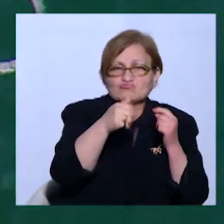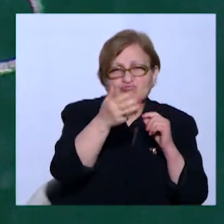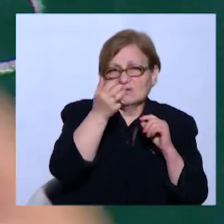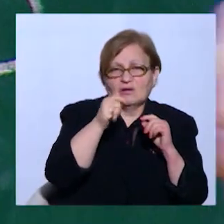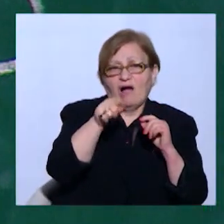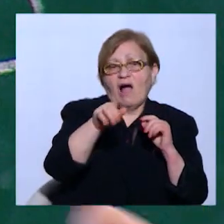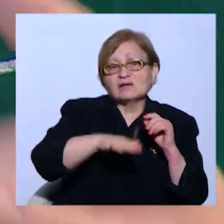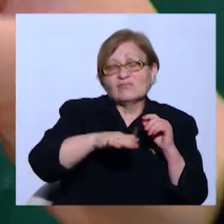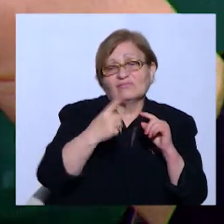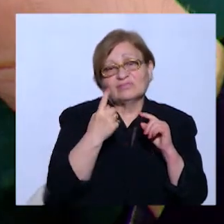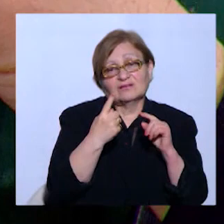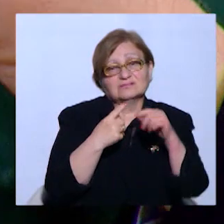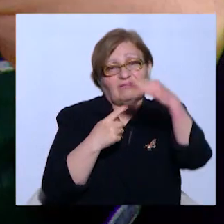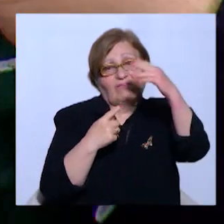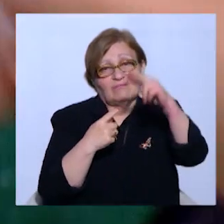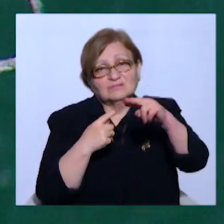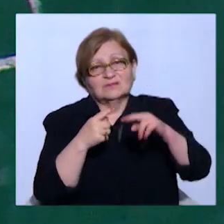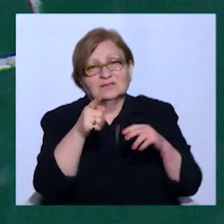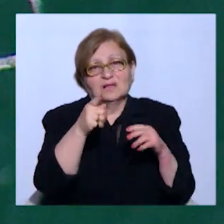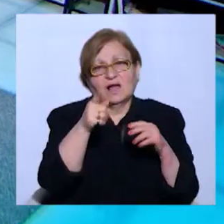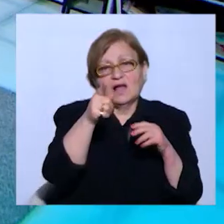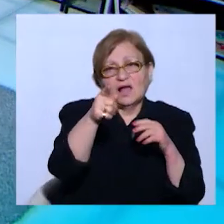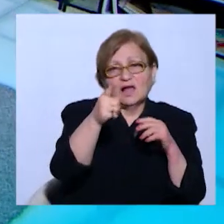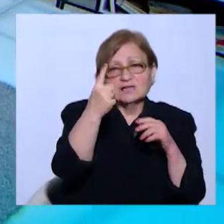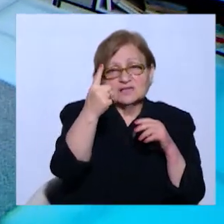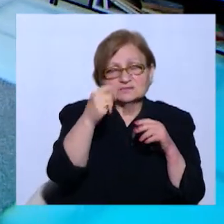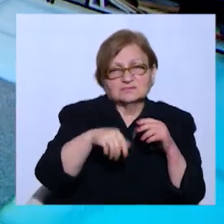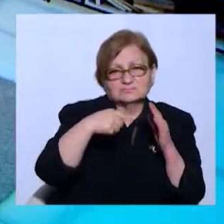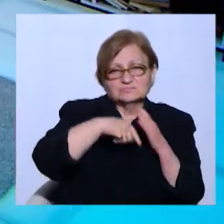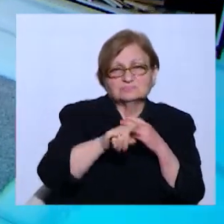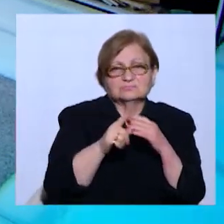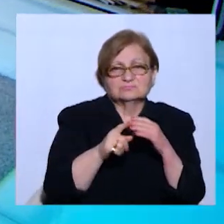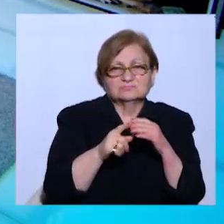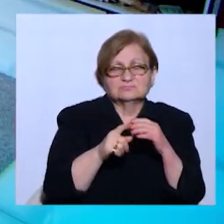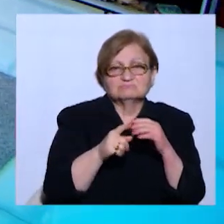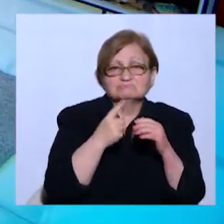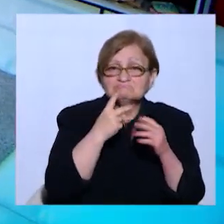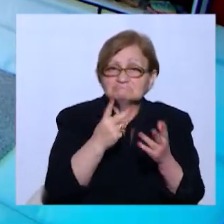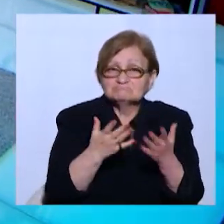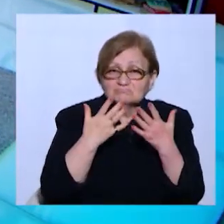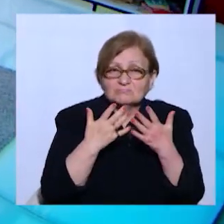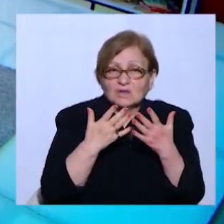არ მომცა ერთის უფლება და სამის უფლება მომცა მარტო ამან. მაშ გამოვიდა 6. აი თურმე